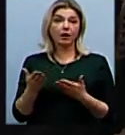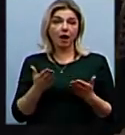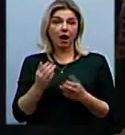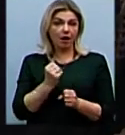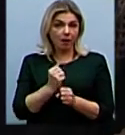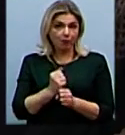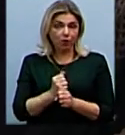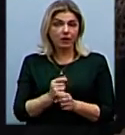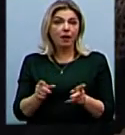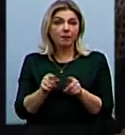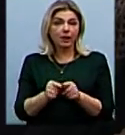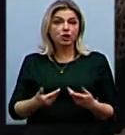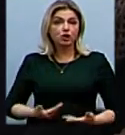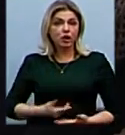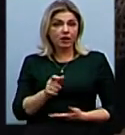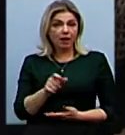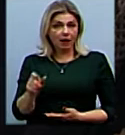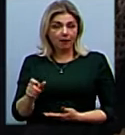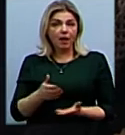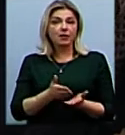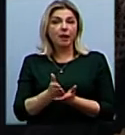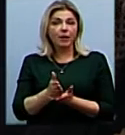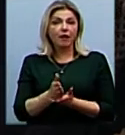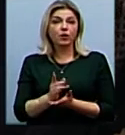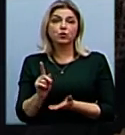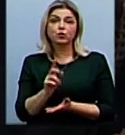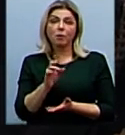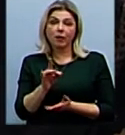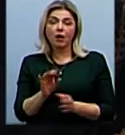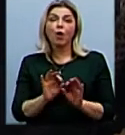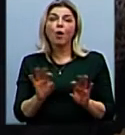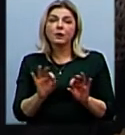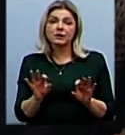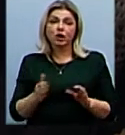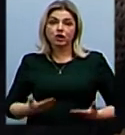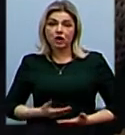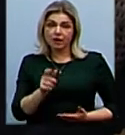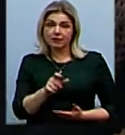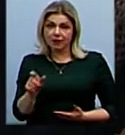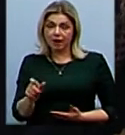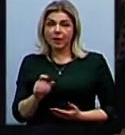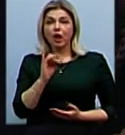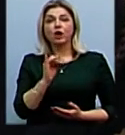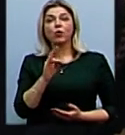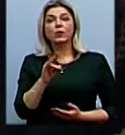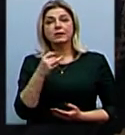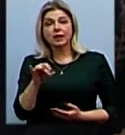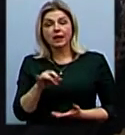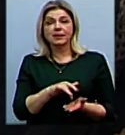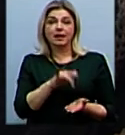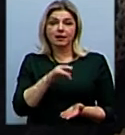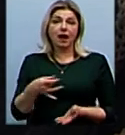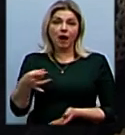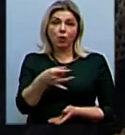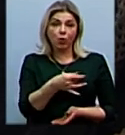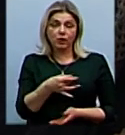с жителями, в первую очередь работа, направленная на то, чтобы объяснить жильцам, что каждого там, Ингульского района, там, Центрального,